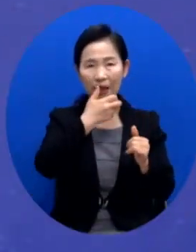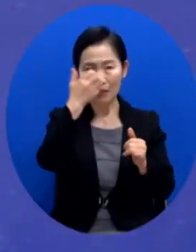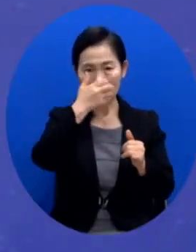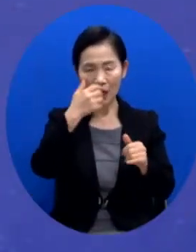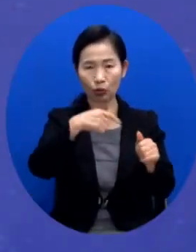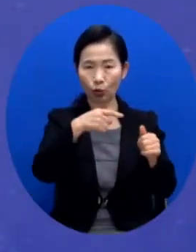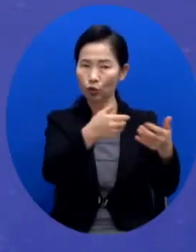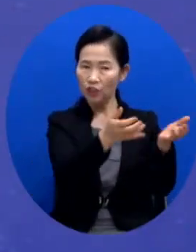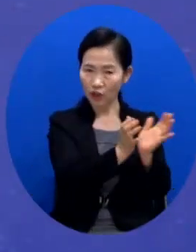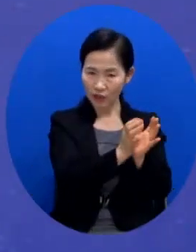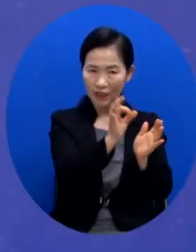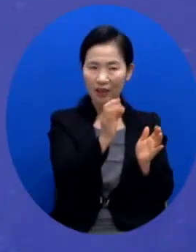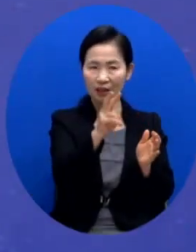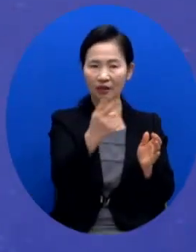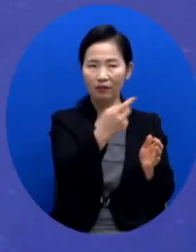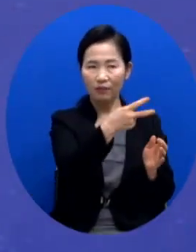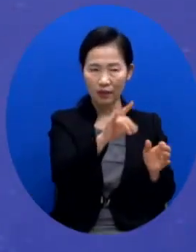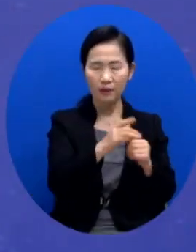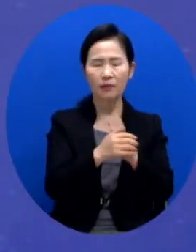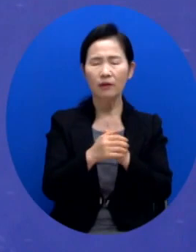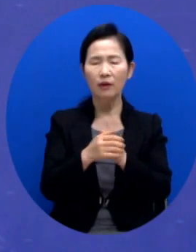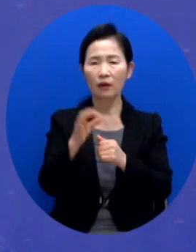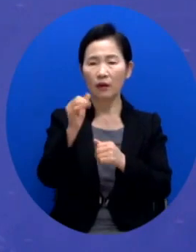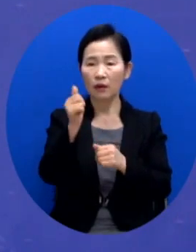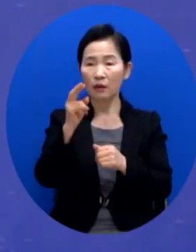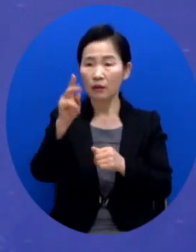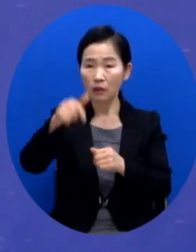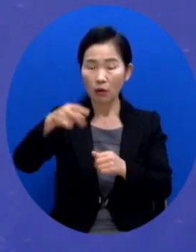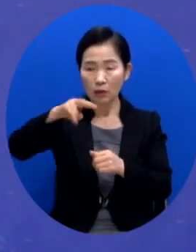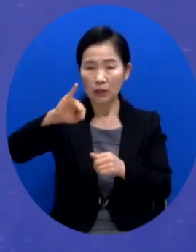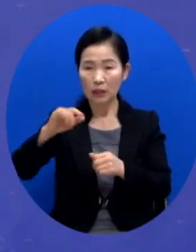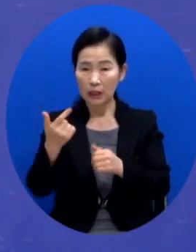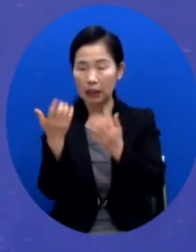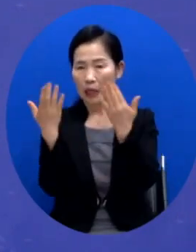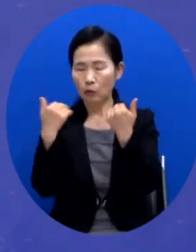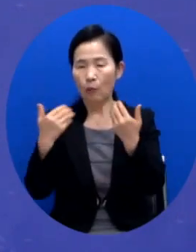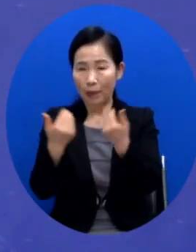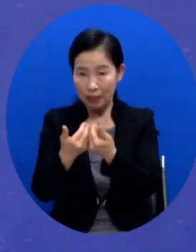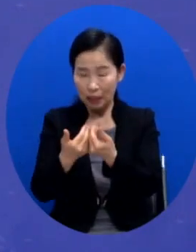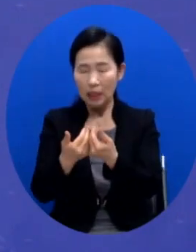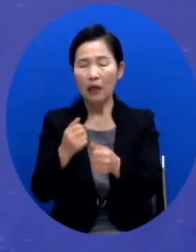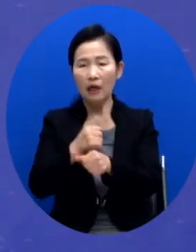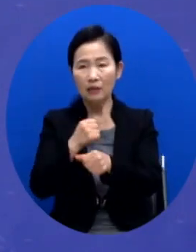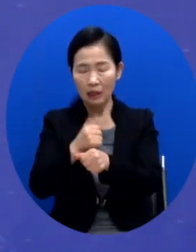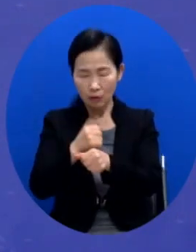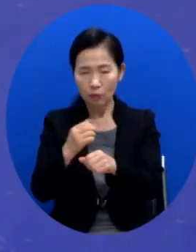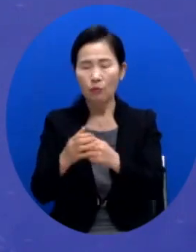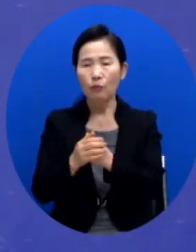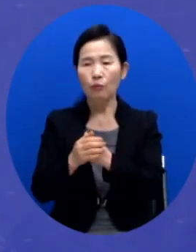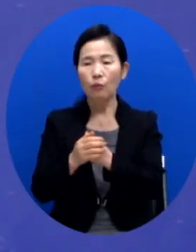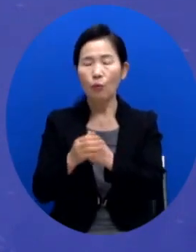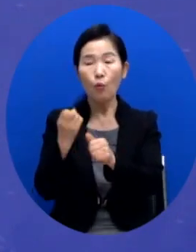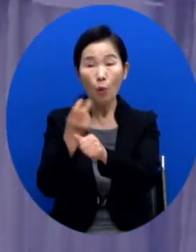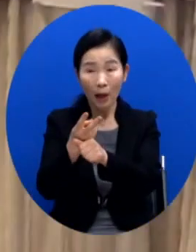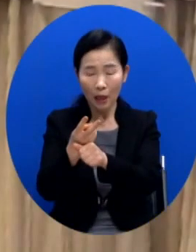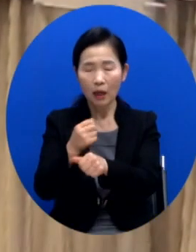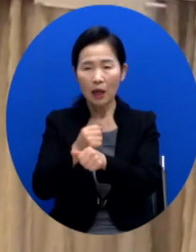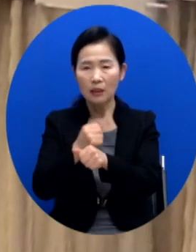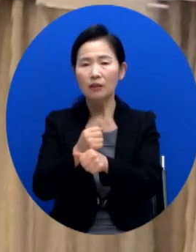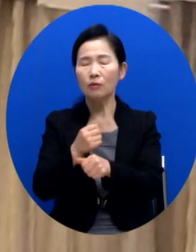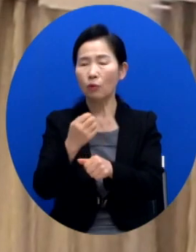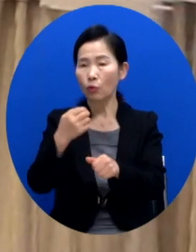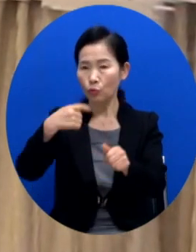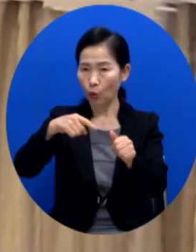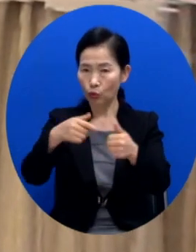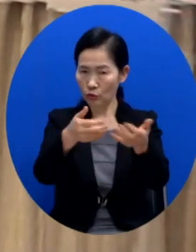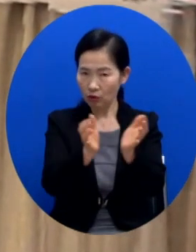국민희망교육연대가 혁신학교를 반대한다는 이유로 학부모들을 고발한 서울시 교육청을 규탄하는 성명을 발표했습니다.